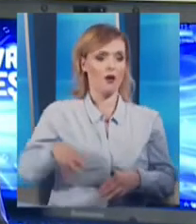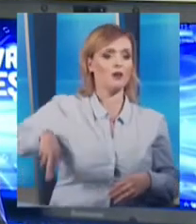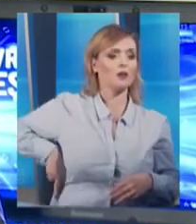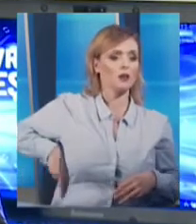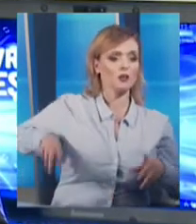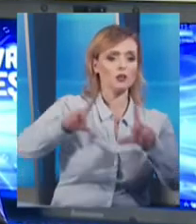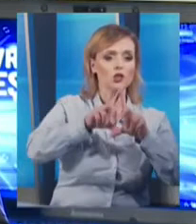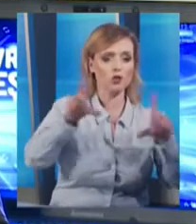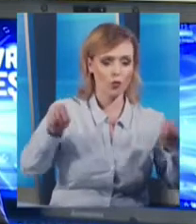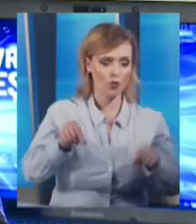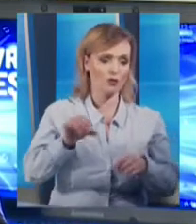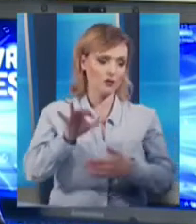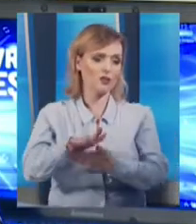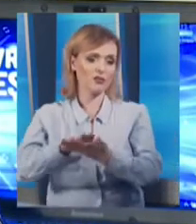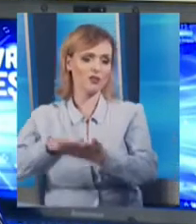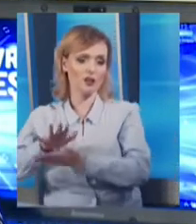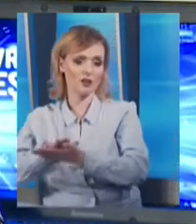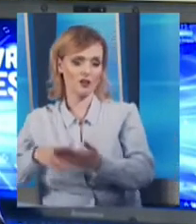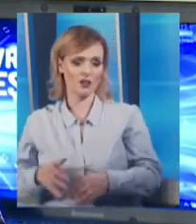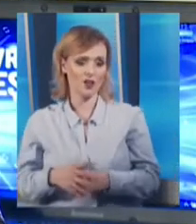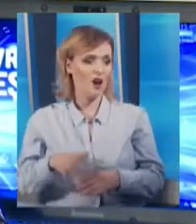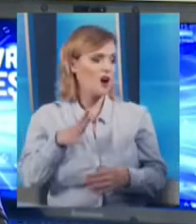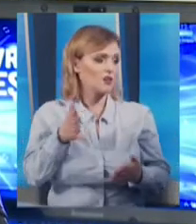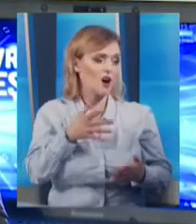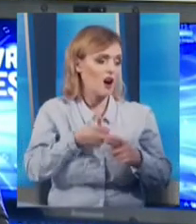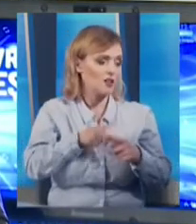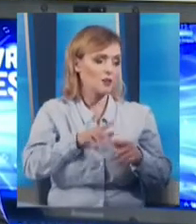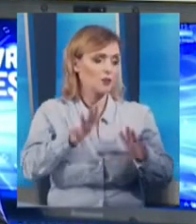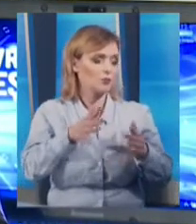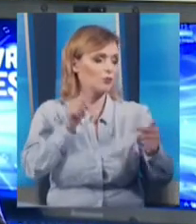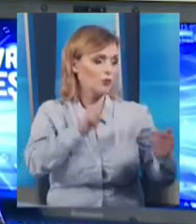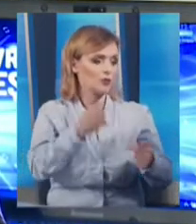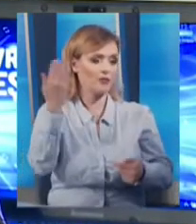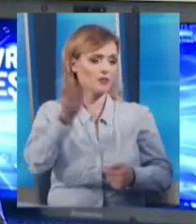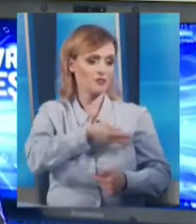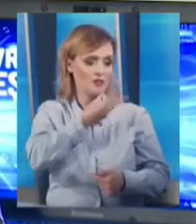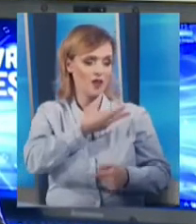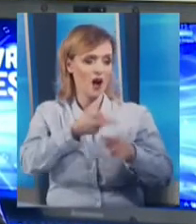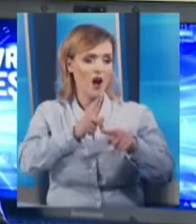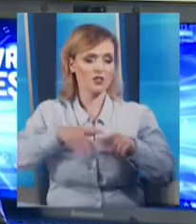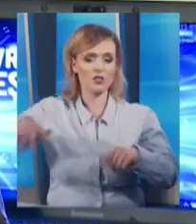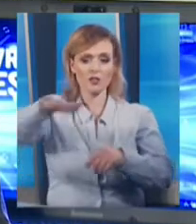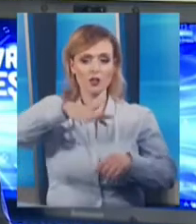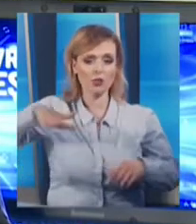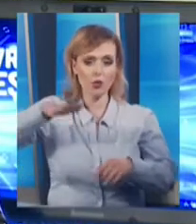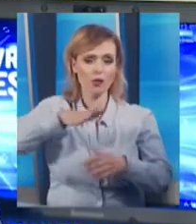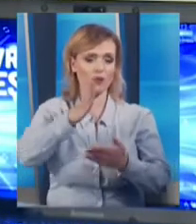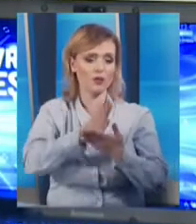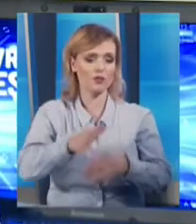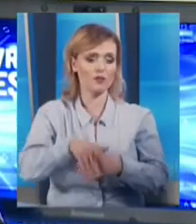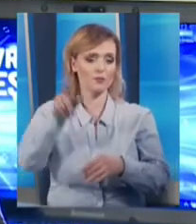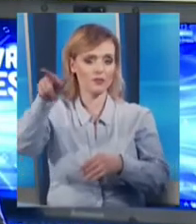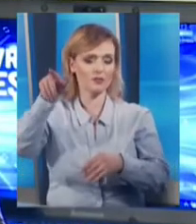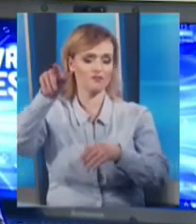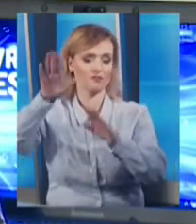mai departe. Și asta e contrar voinței dumneavoastră. Zona asta este o sursă de